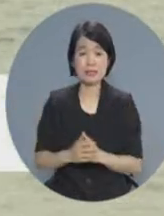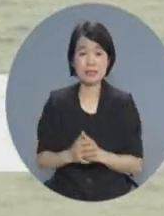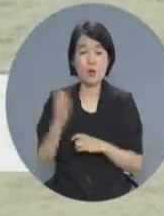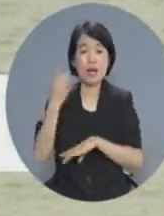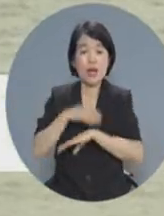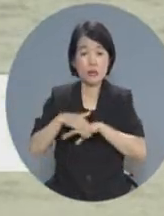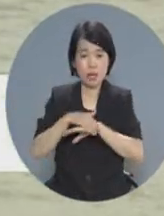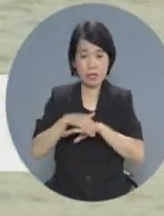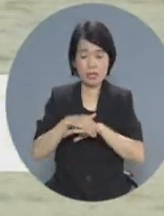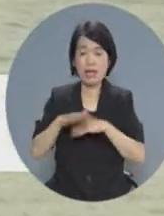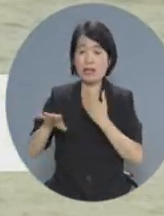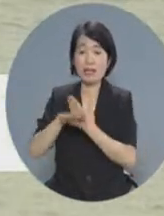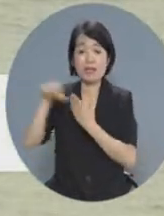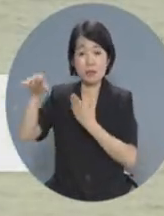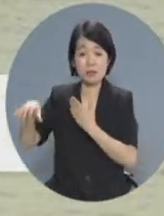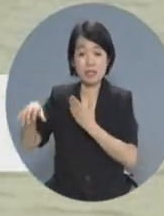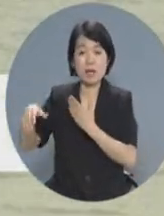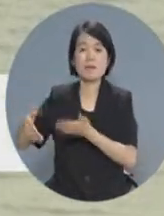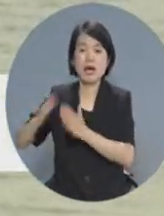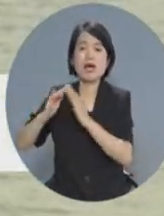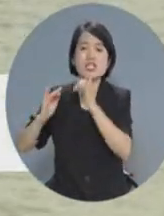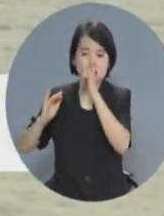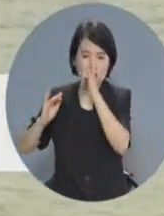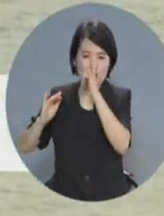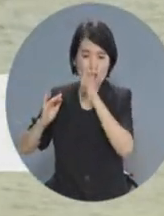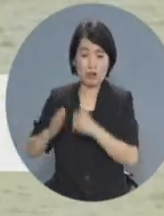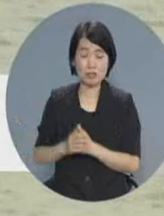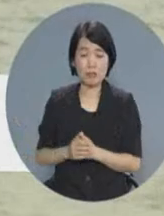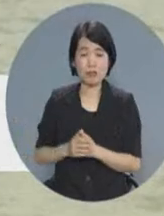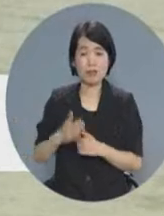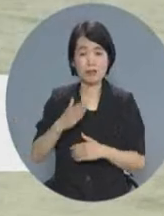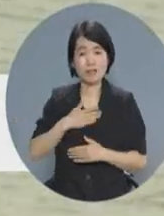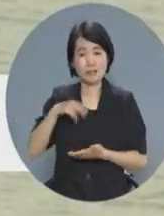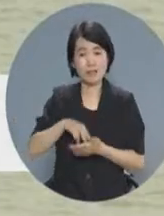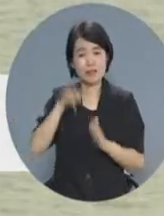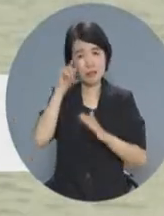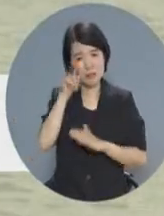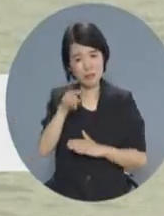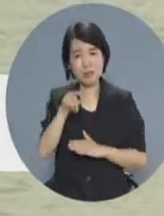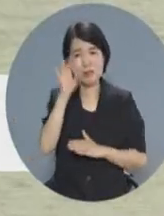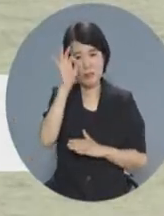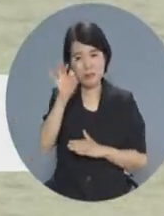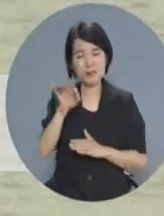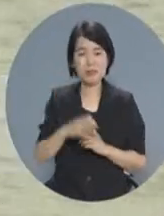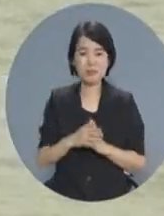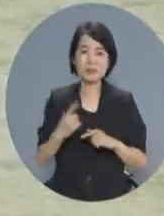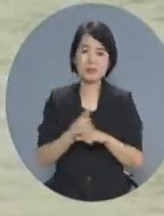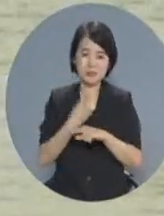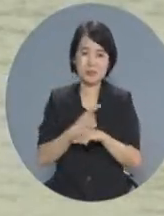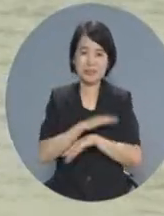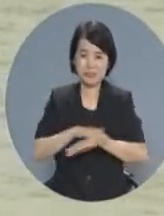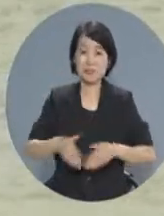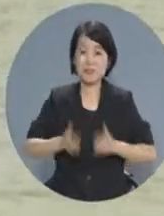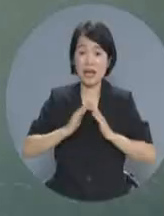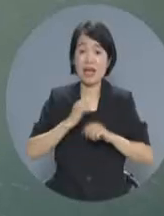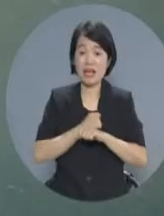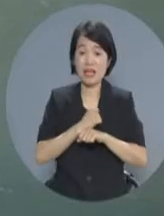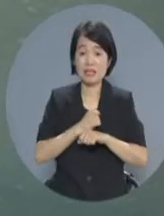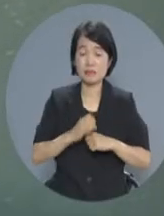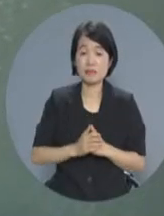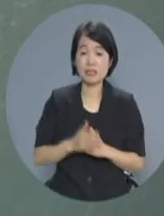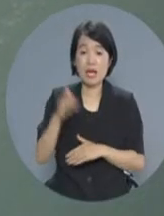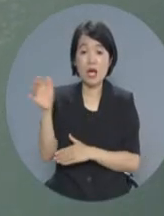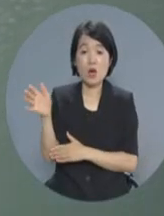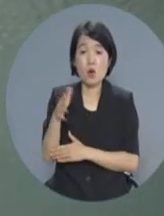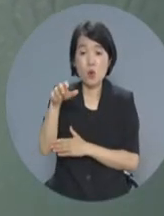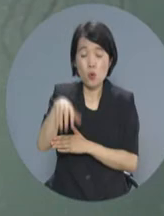계획 비해서 어느 정도 다른 쪽에 설치된 것 같은데 저희가 봐가지고 다시 조정을 해가지고 잘 설치하도록 하겠고요. 어촌